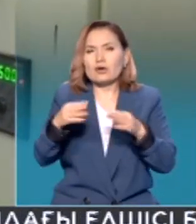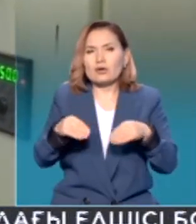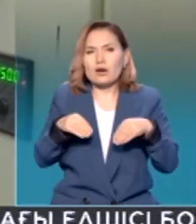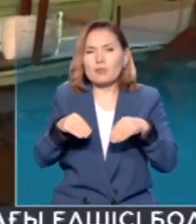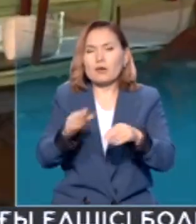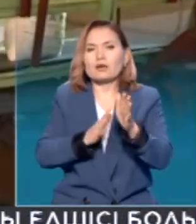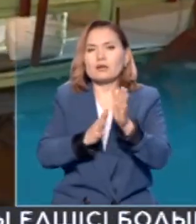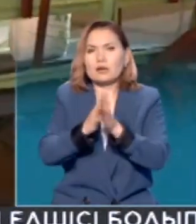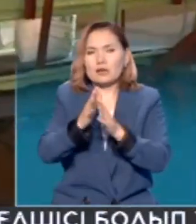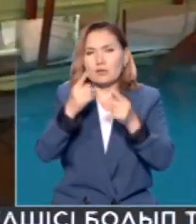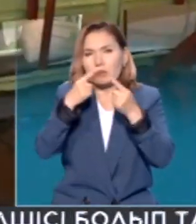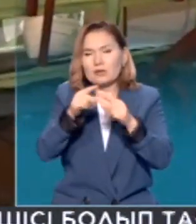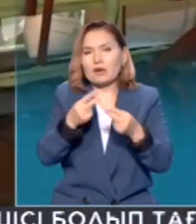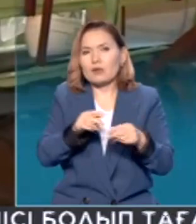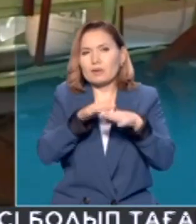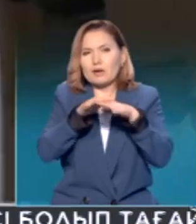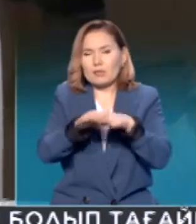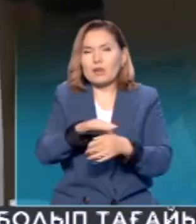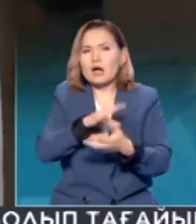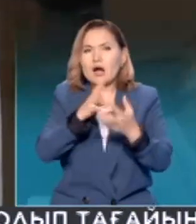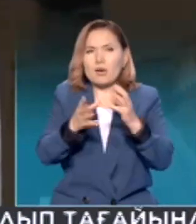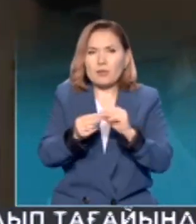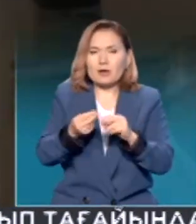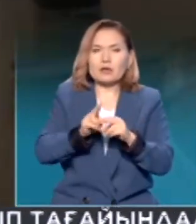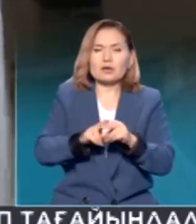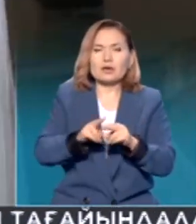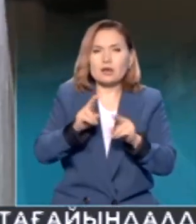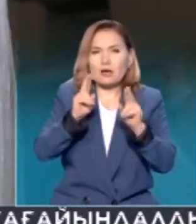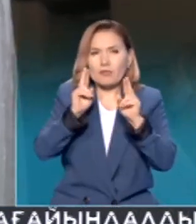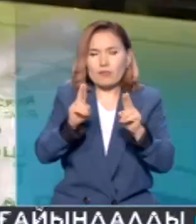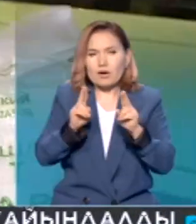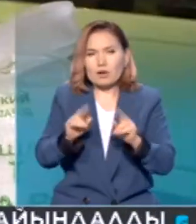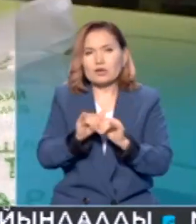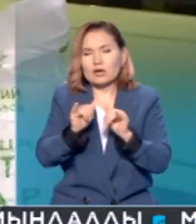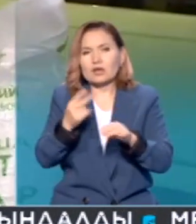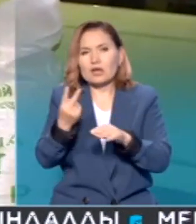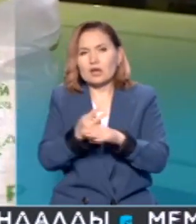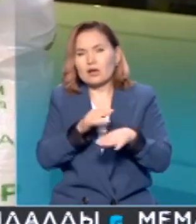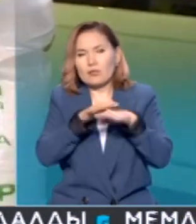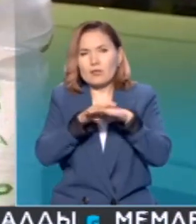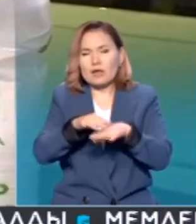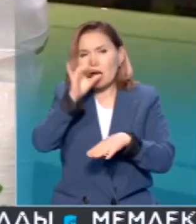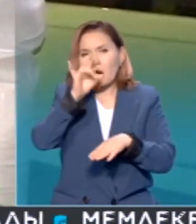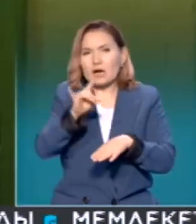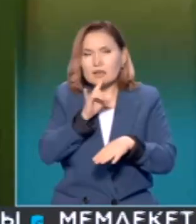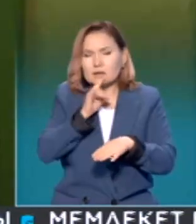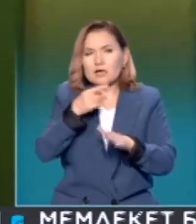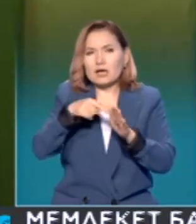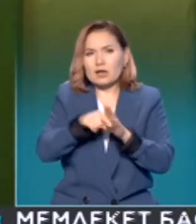арналған техникаға инвестициялық субсидиялар нормативі 2 есеге дейін артты. Қазақстан биыл ішкі